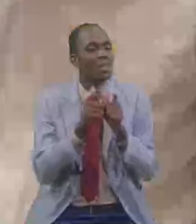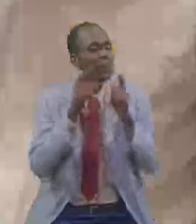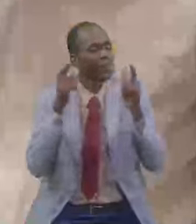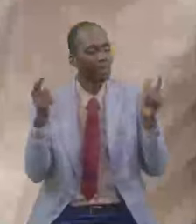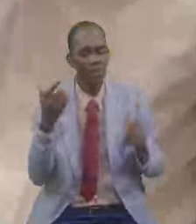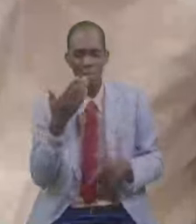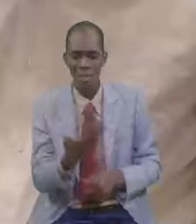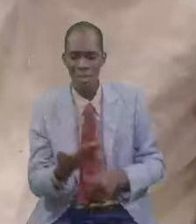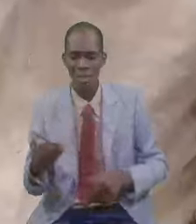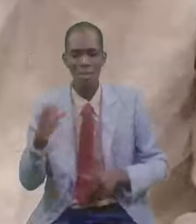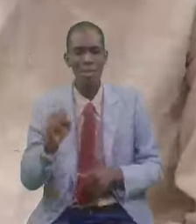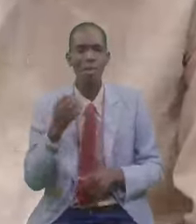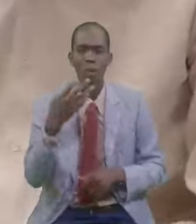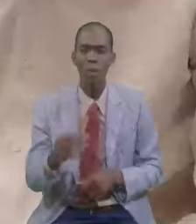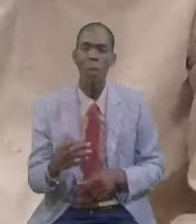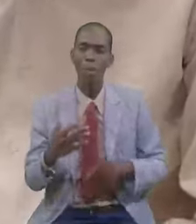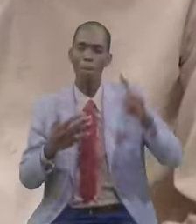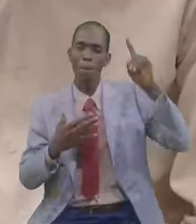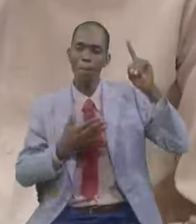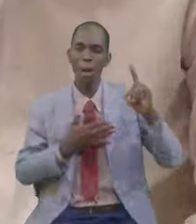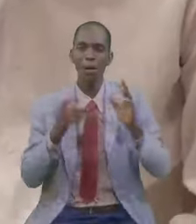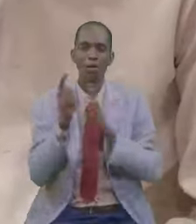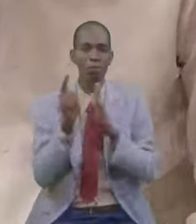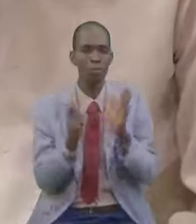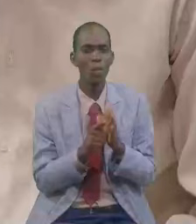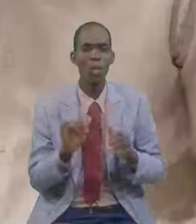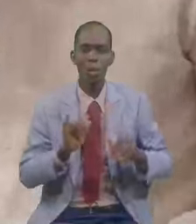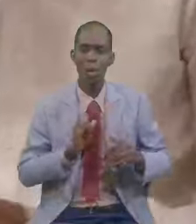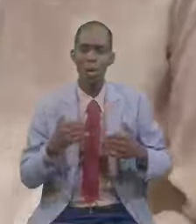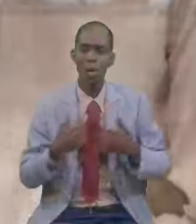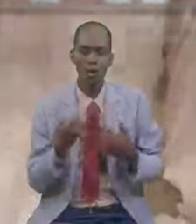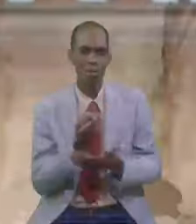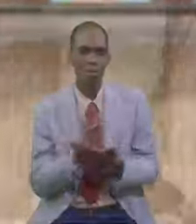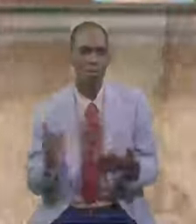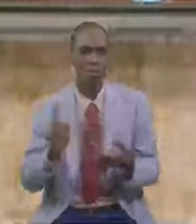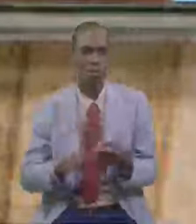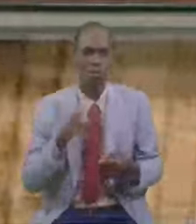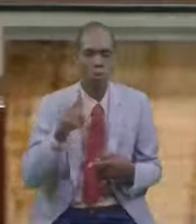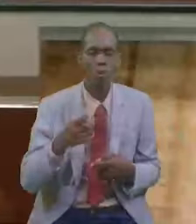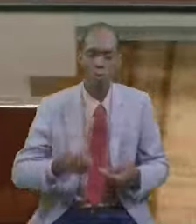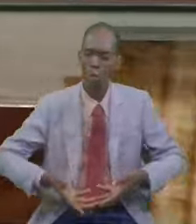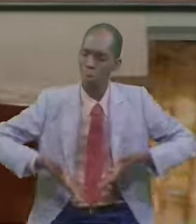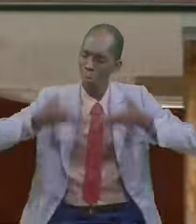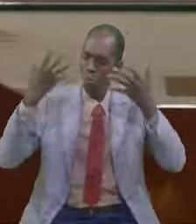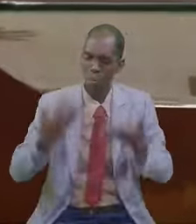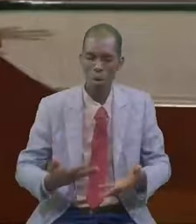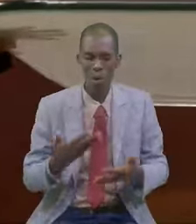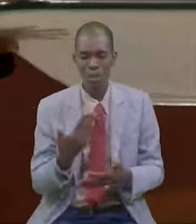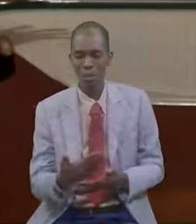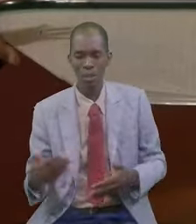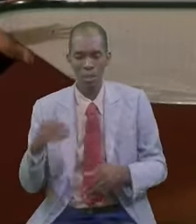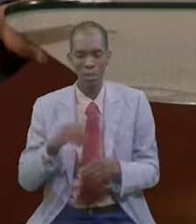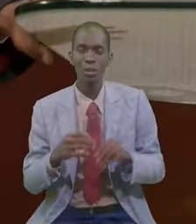j'écrive pour lui toutes les ordonnances de ma parole. Je lui ai écrit les